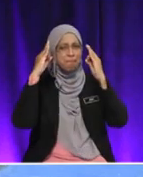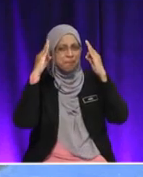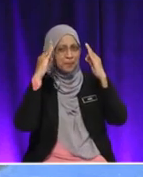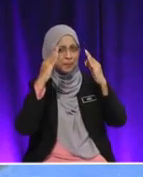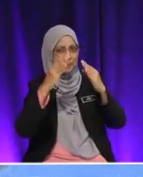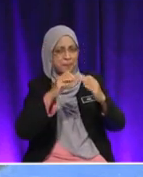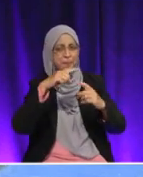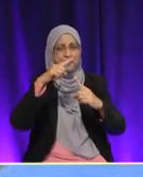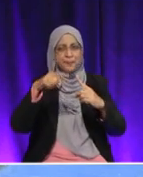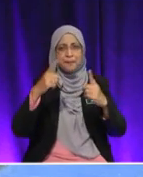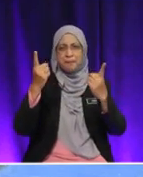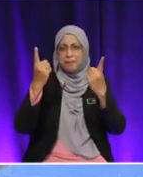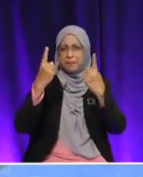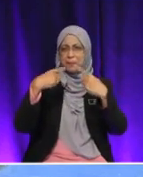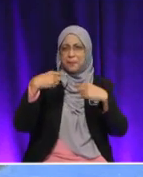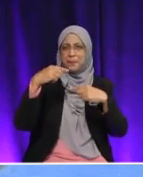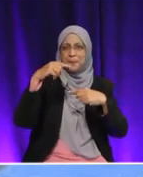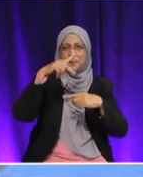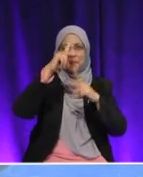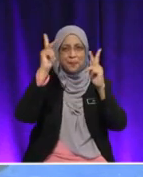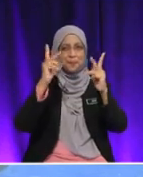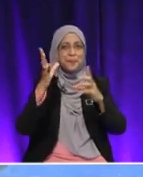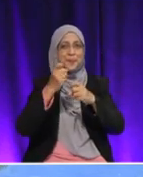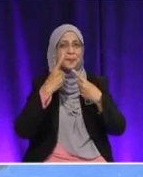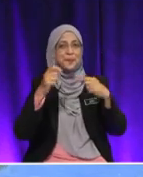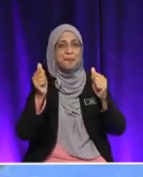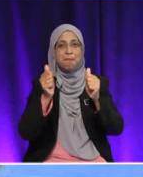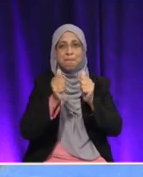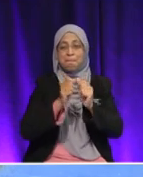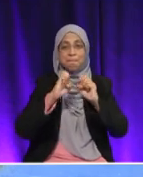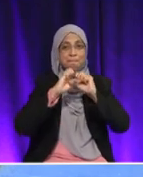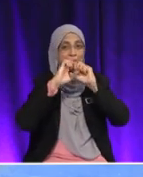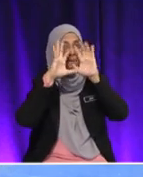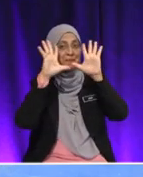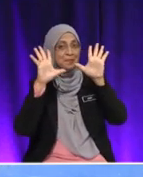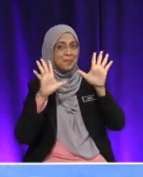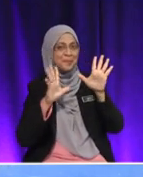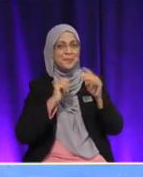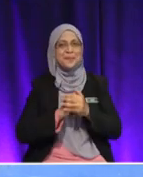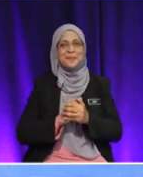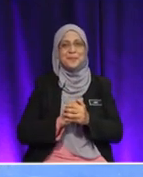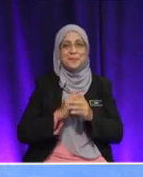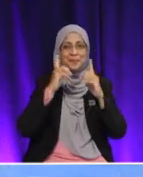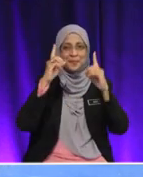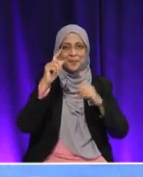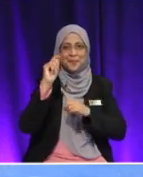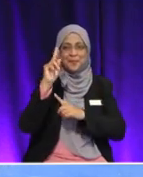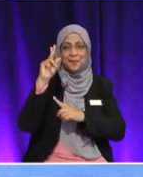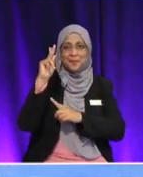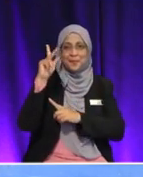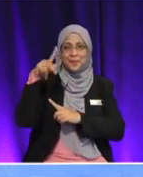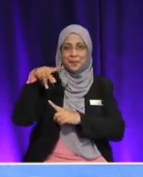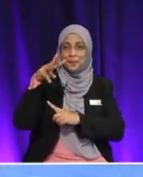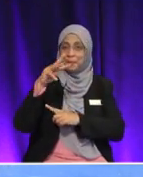dan apabila datang pemeriksaan nanti akan dapat menjawab persoalan dengan Cemerlang itu dia mata pelajaran pendidikan